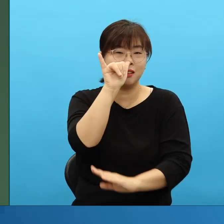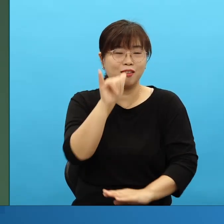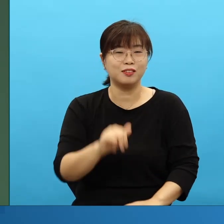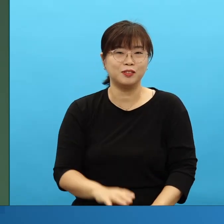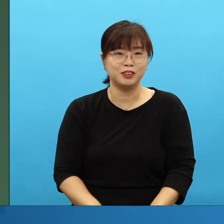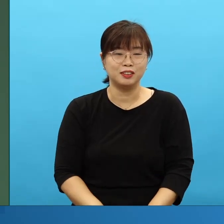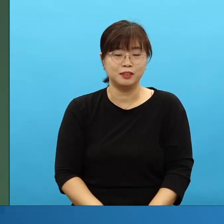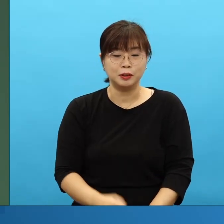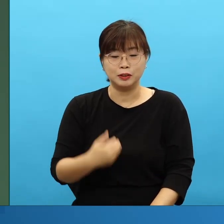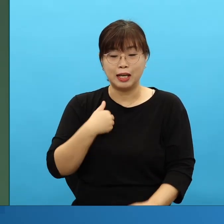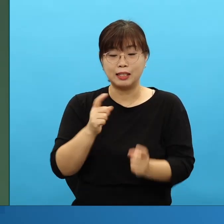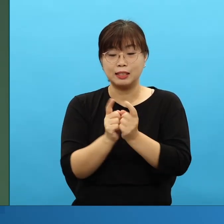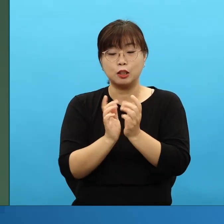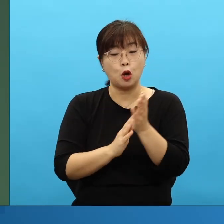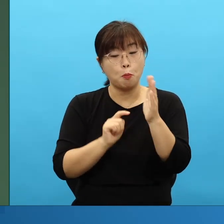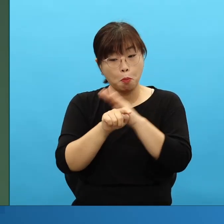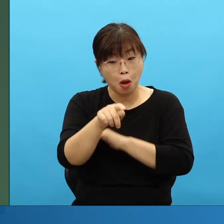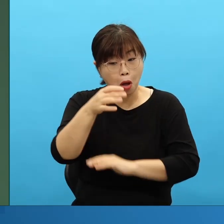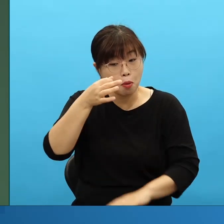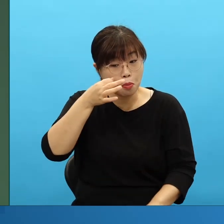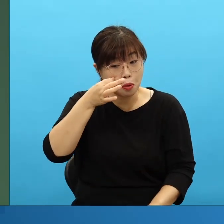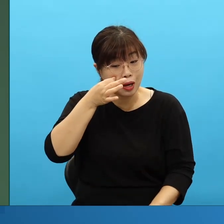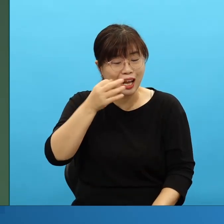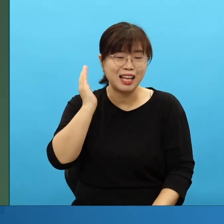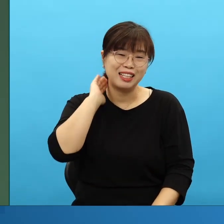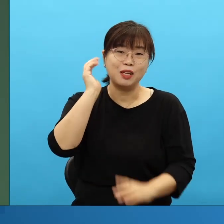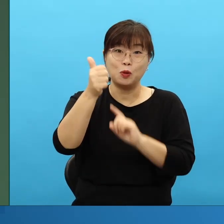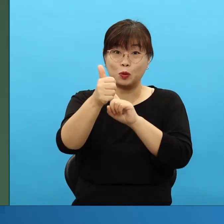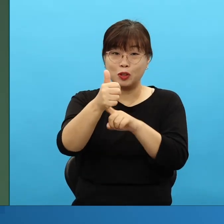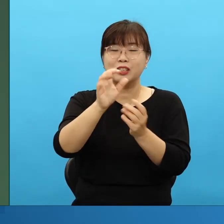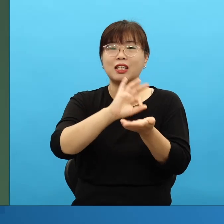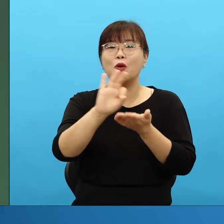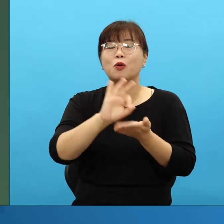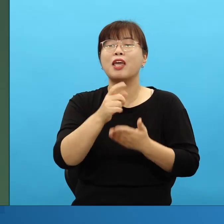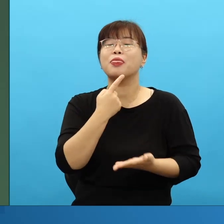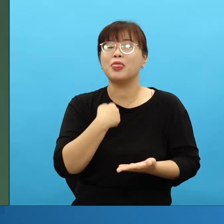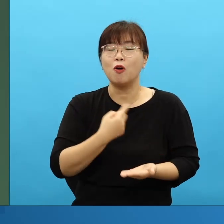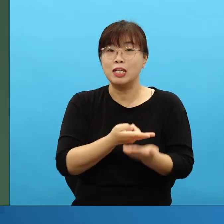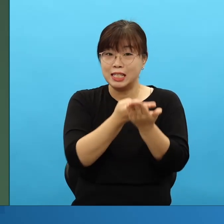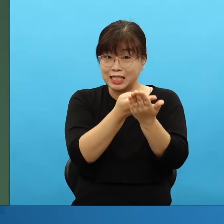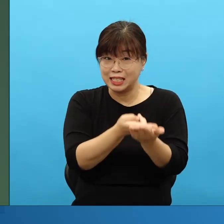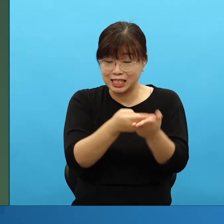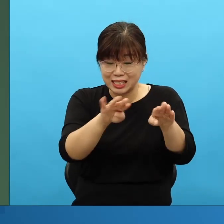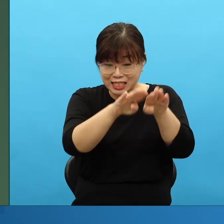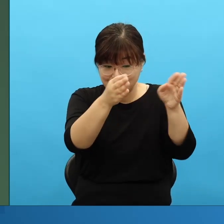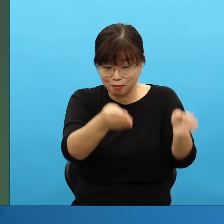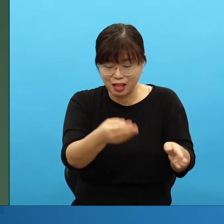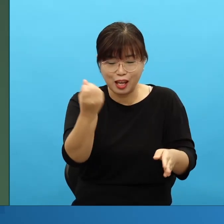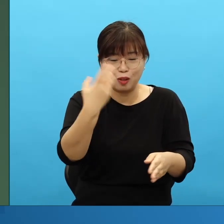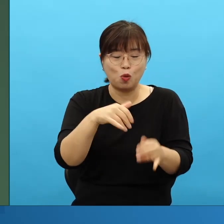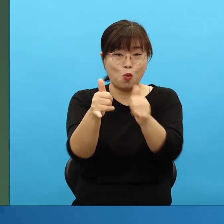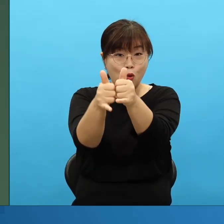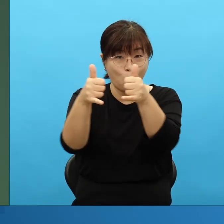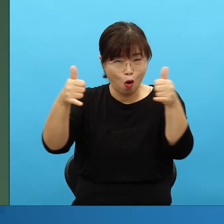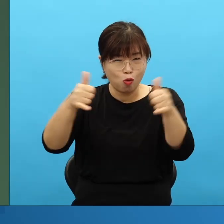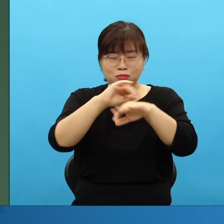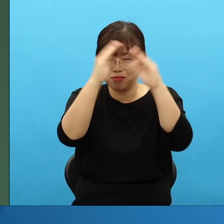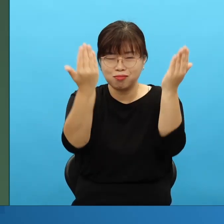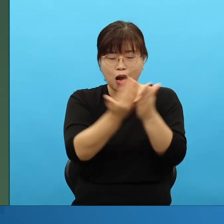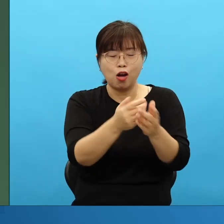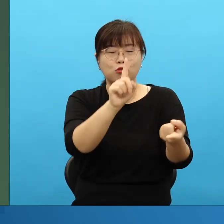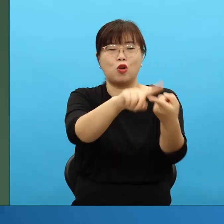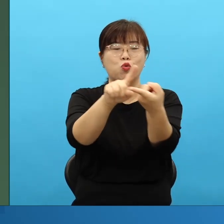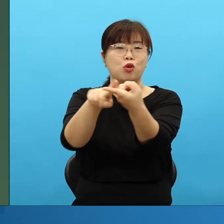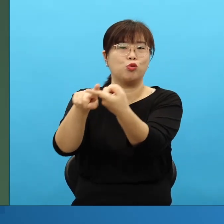그래 가보니까 대통령이 쓰던 침대 뭐 농 그대로 다 있어요. And I went there and I saw the bed chambers